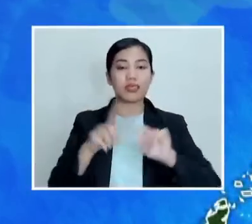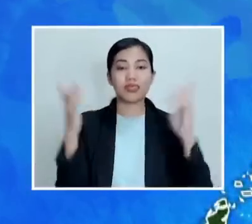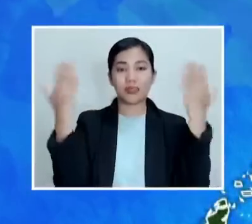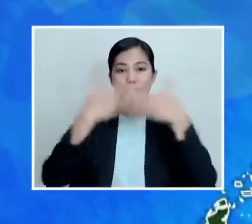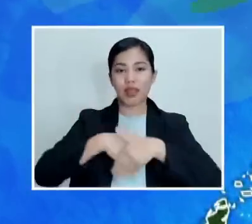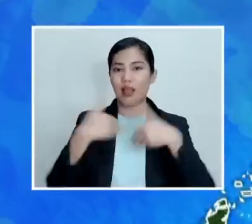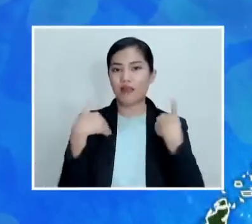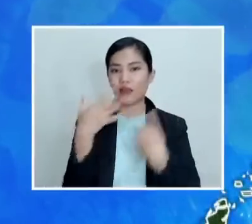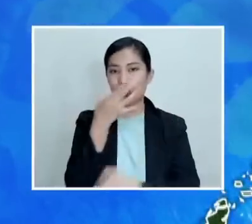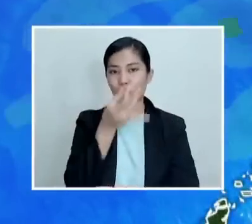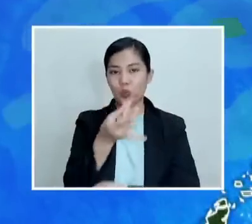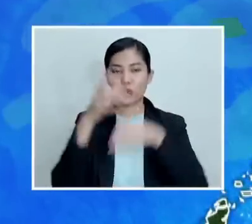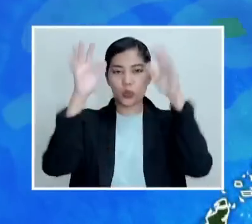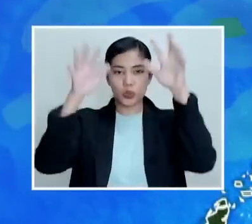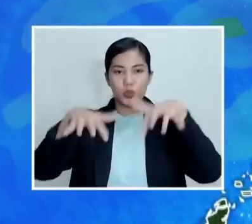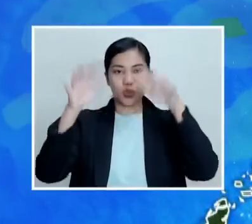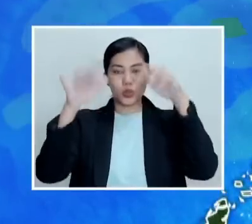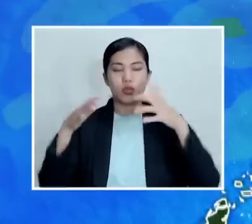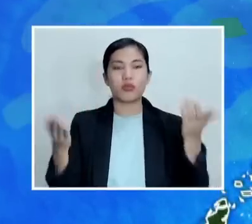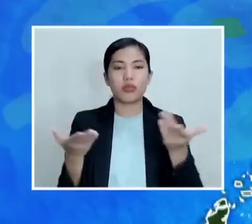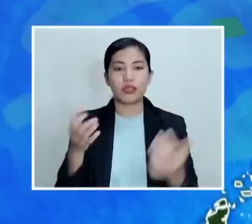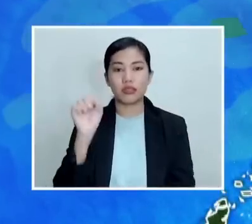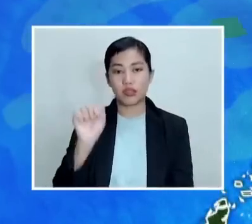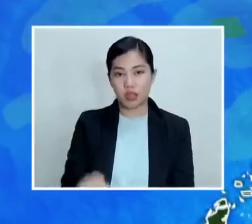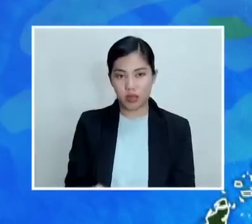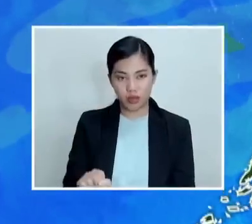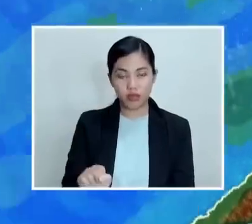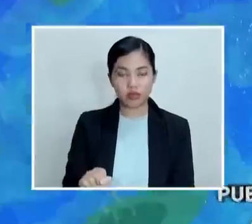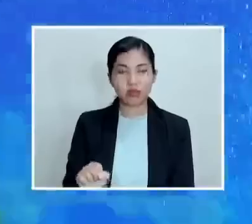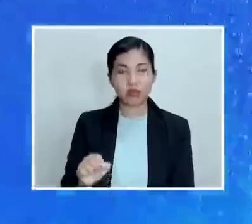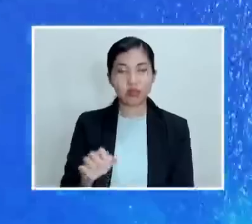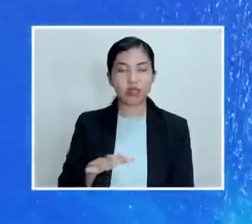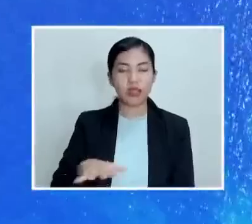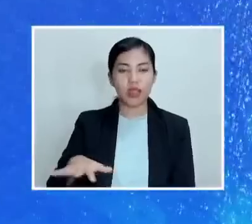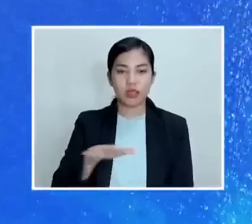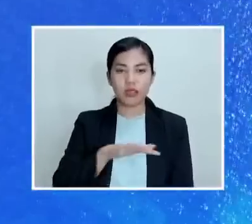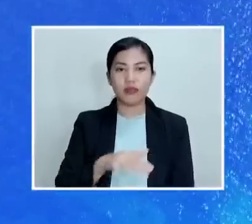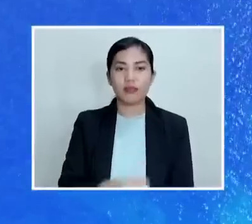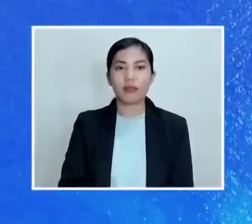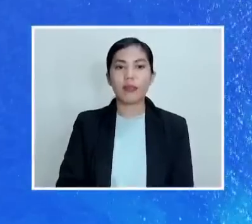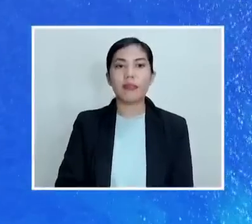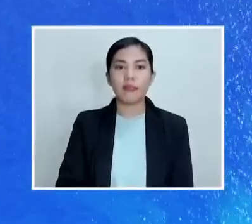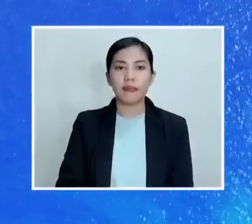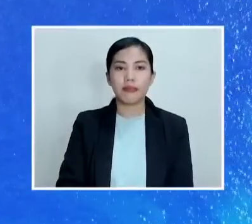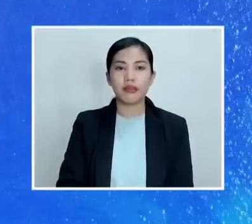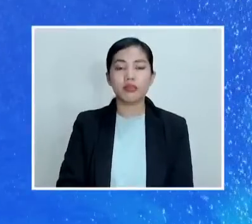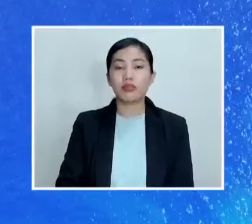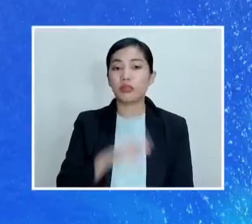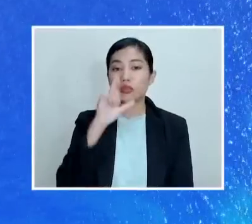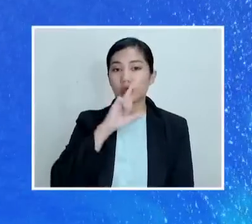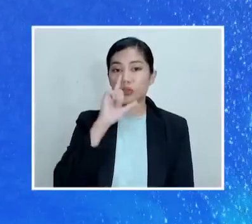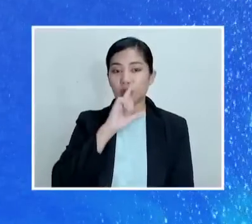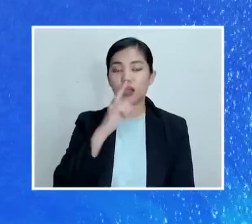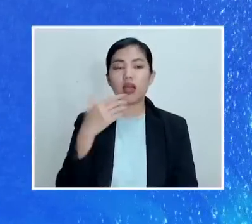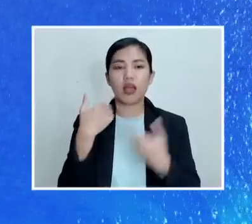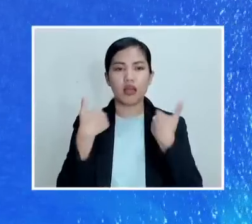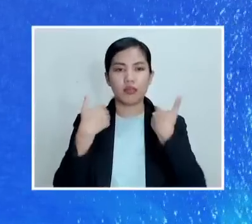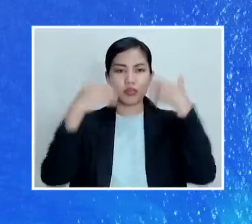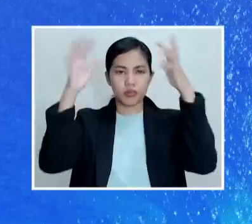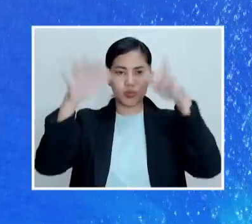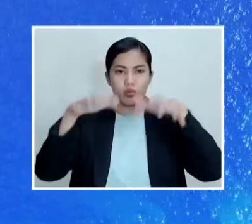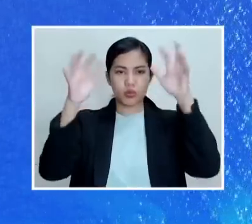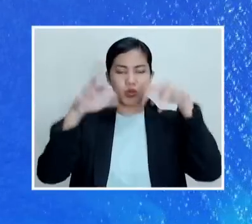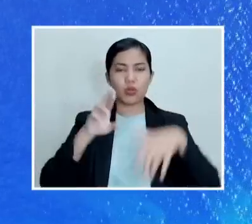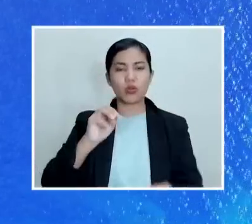dito sa may katibugang bahagi ng probinsya. Sa Luzon, maulan na rin po sa umaga dito sa Romblon, sa Quezon Province,